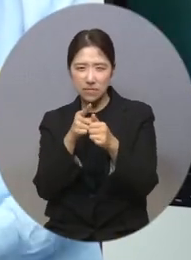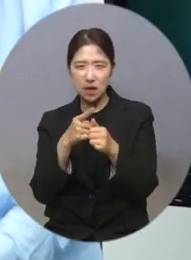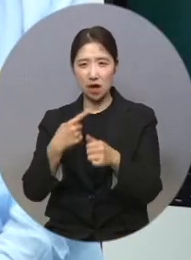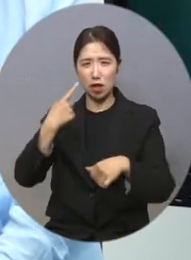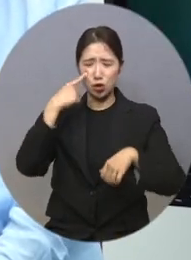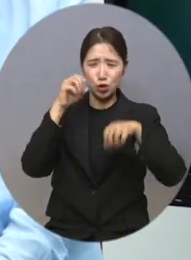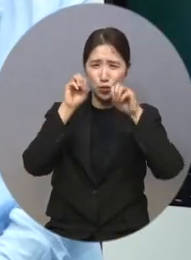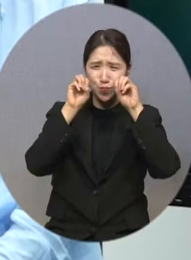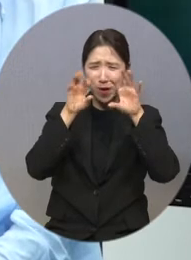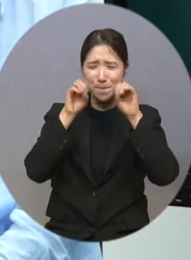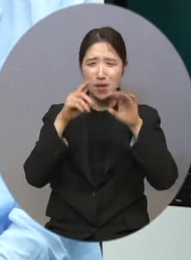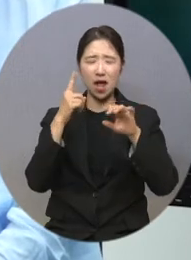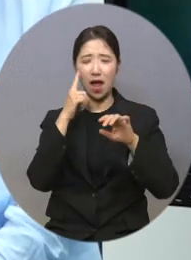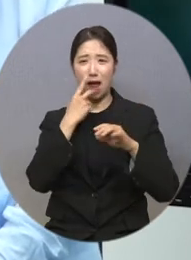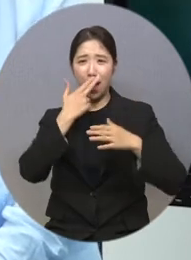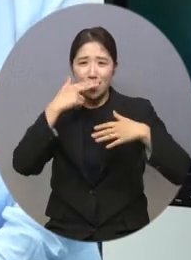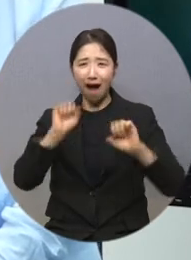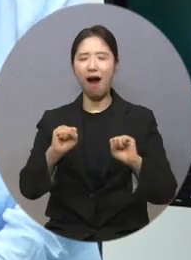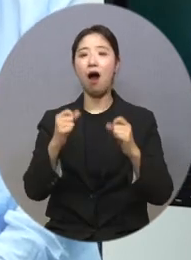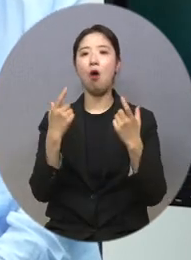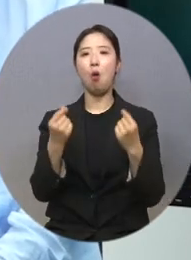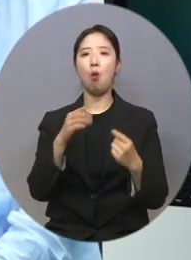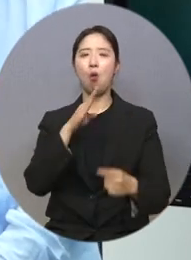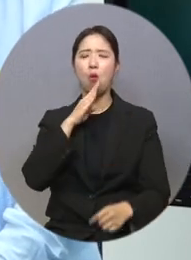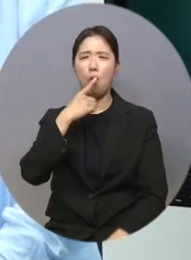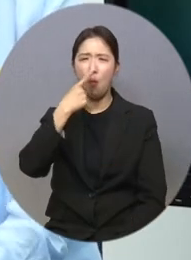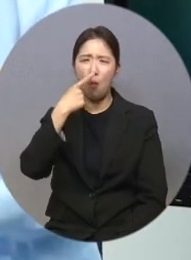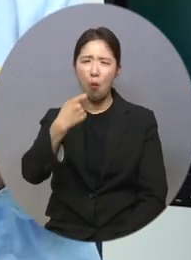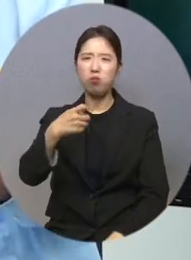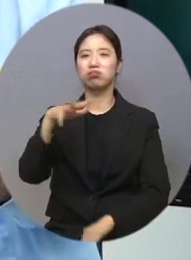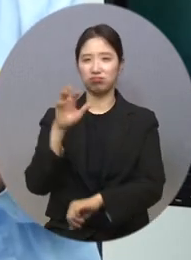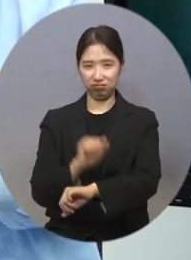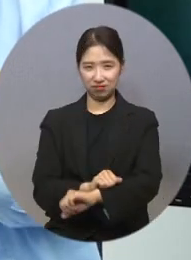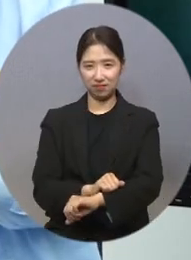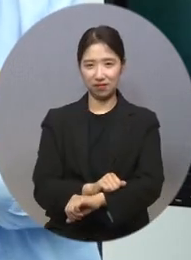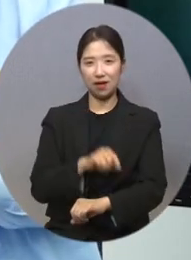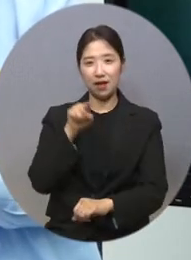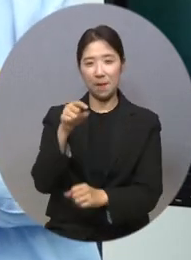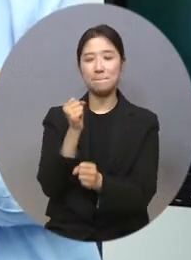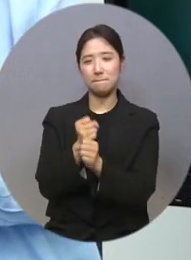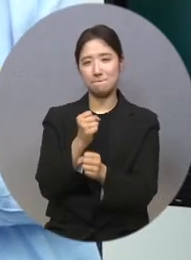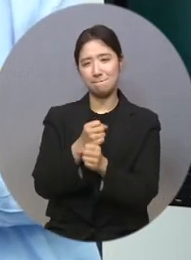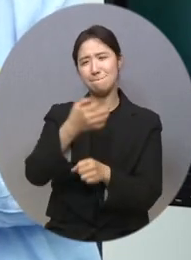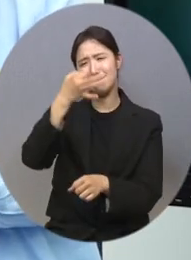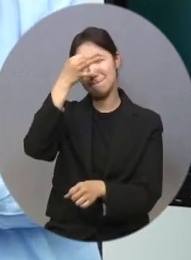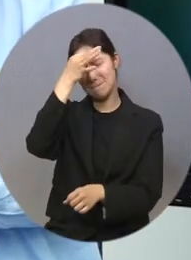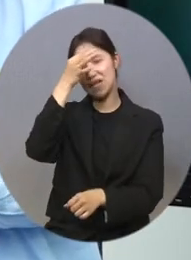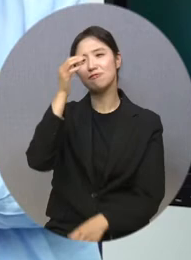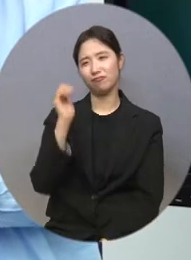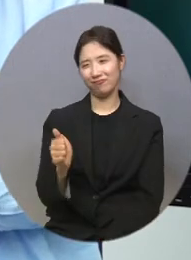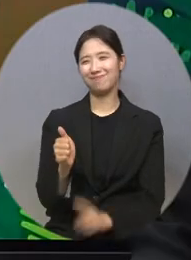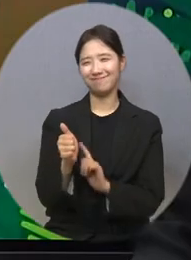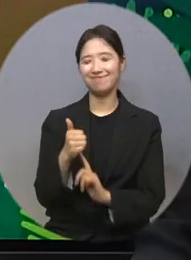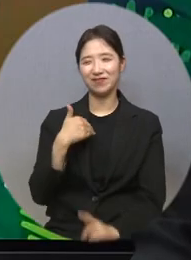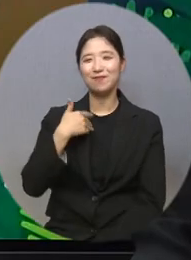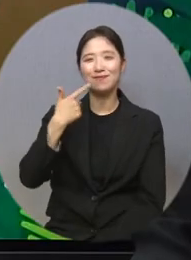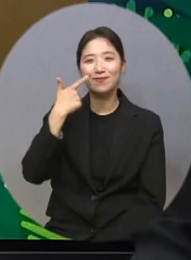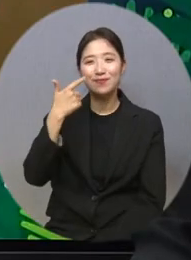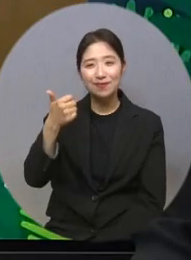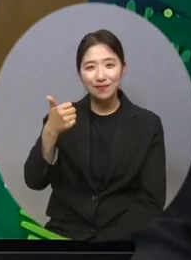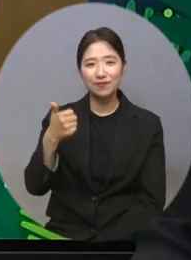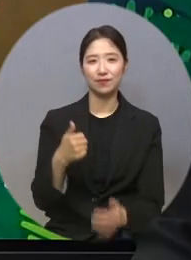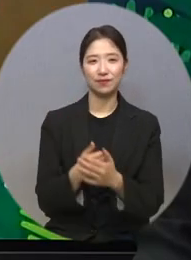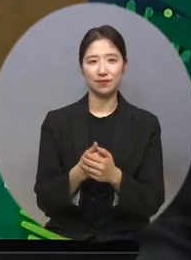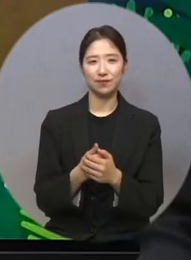뭐든 진짜 살아있는 듯 정말 멋졌거든요. 근데 그거를 만드는 어떤 그런 정말 기술자셨는데